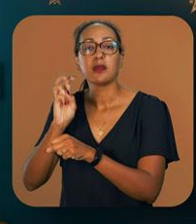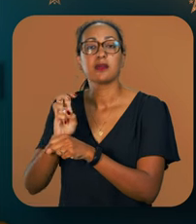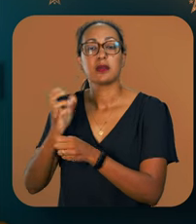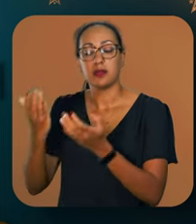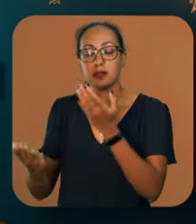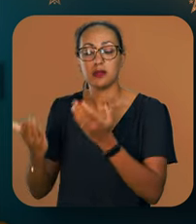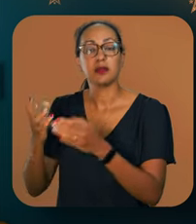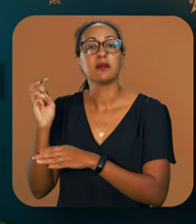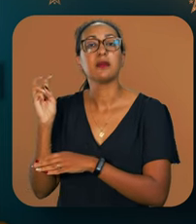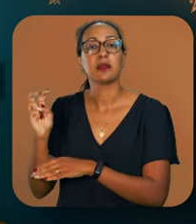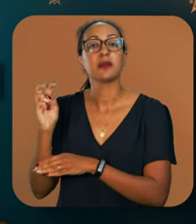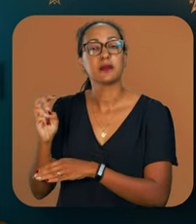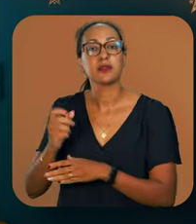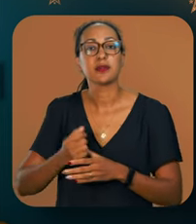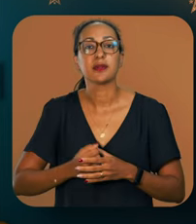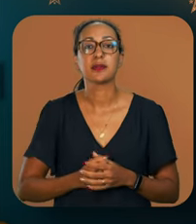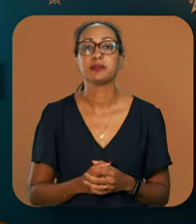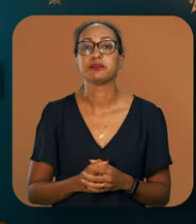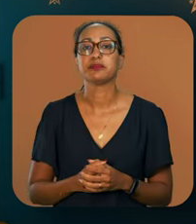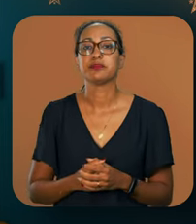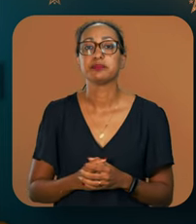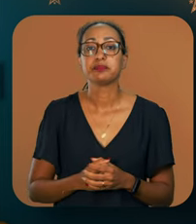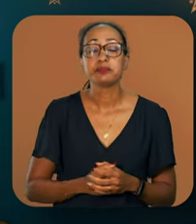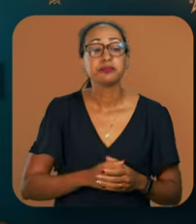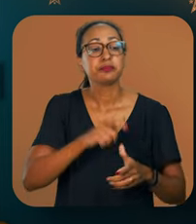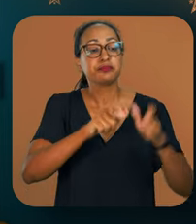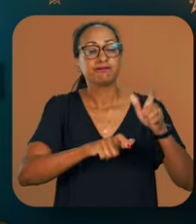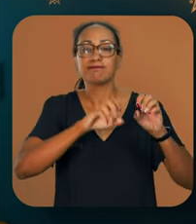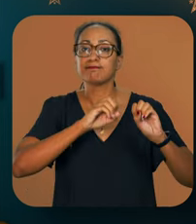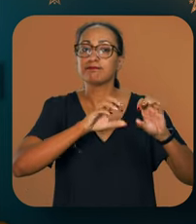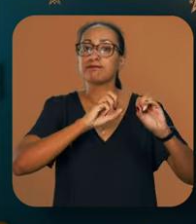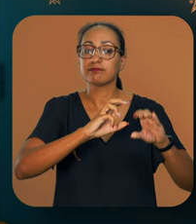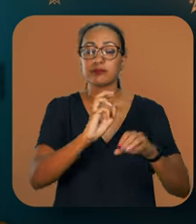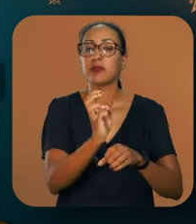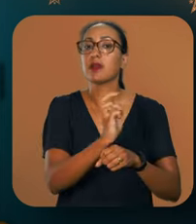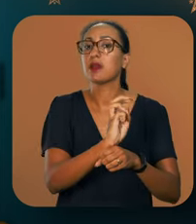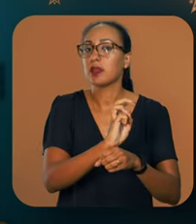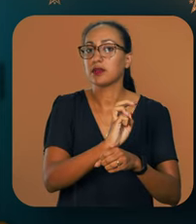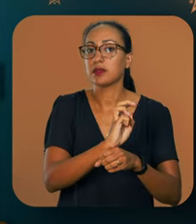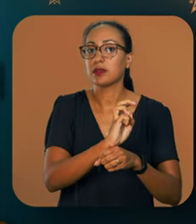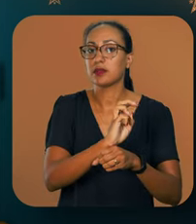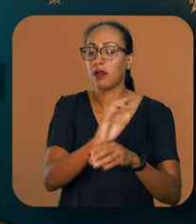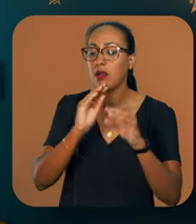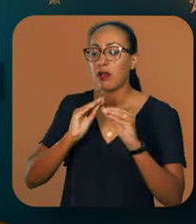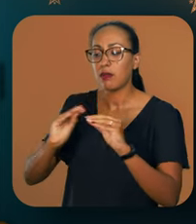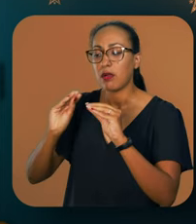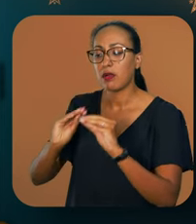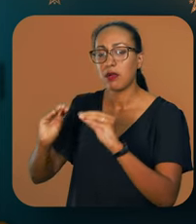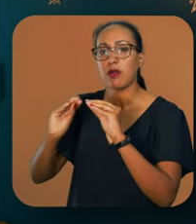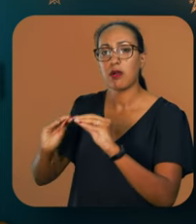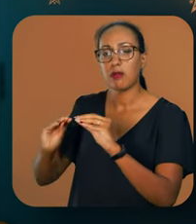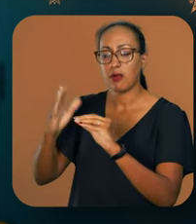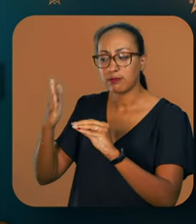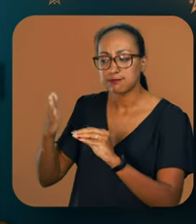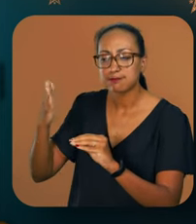équilibre écologique aux enseignants et aux éducateurs qui forment les esprits de demain